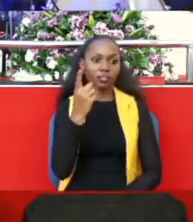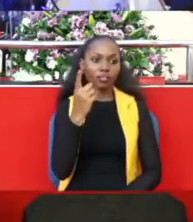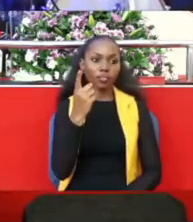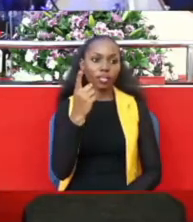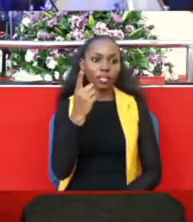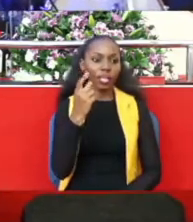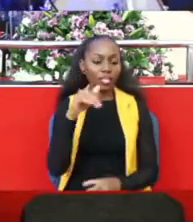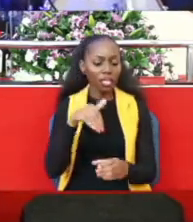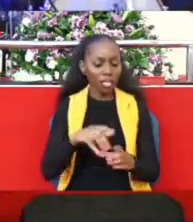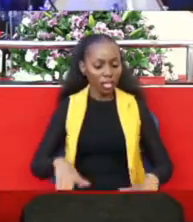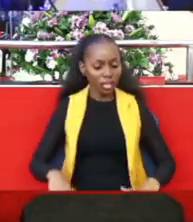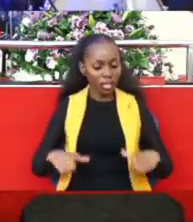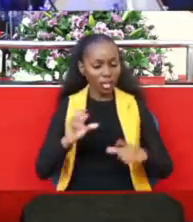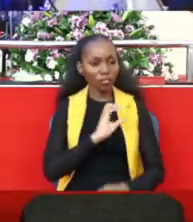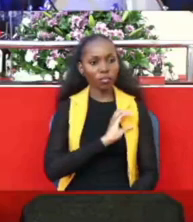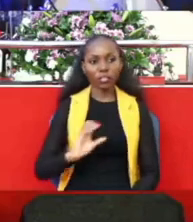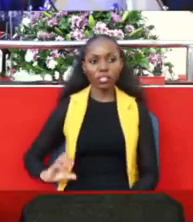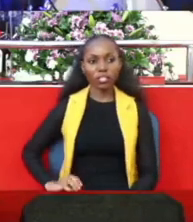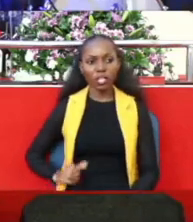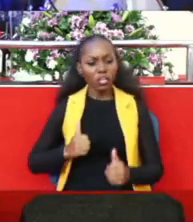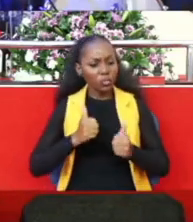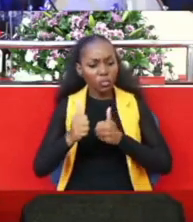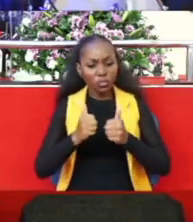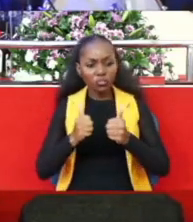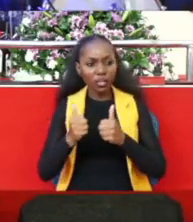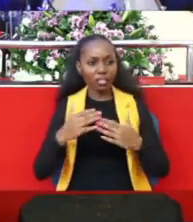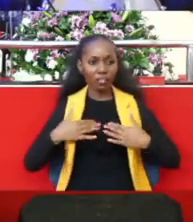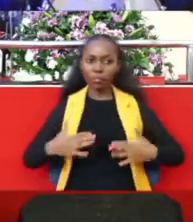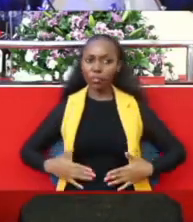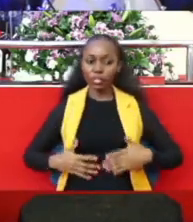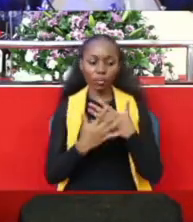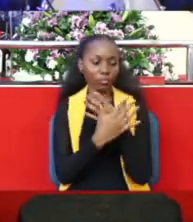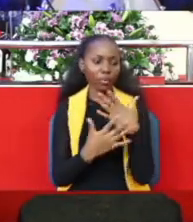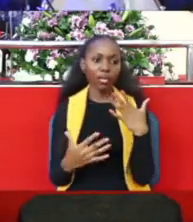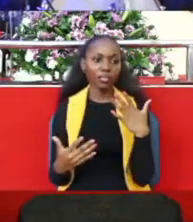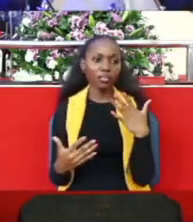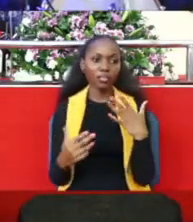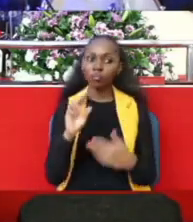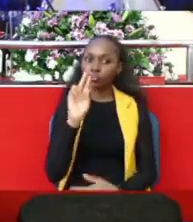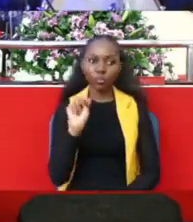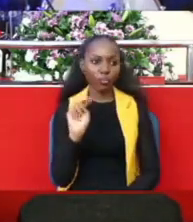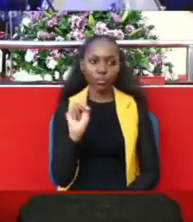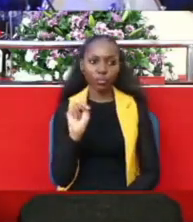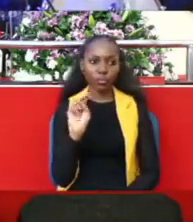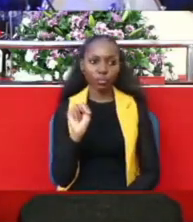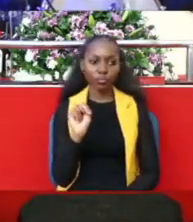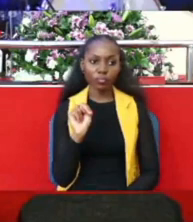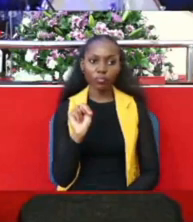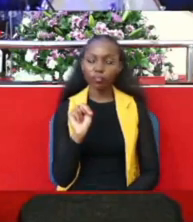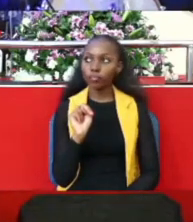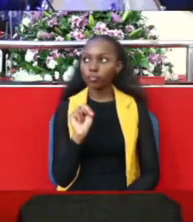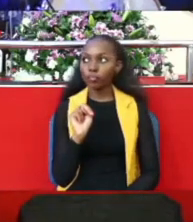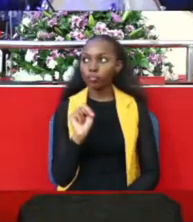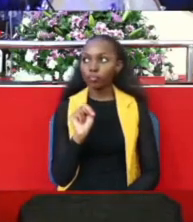Christian when we are fighting flesh and blood. Tunastahili kutambua ya kwamba hakuna wakati katika maisha yetu kama Wakristo